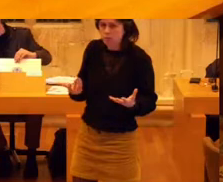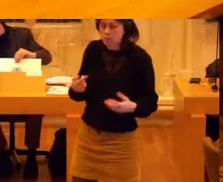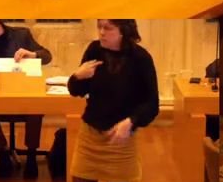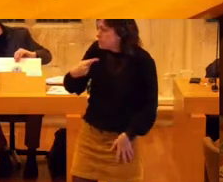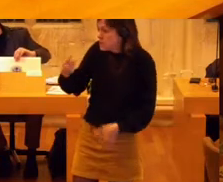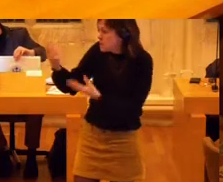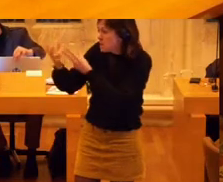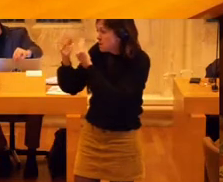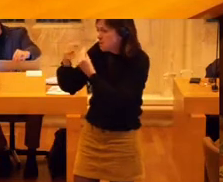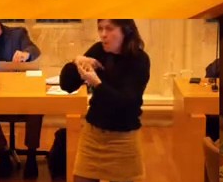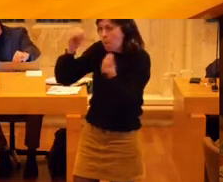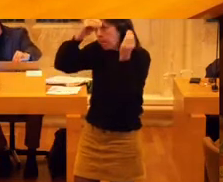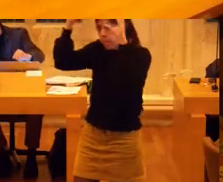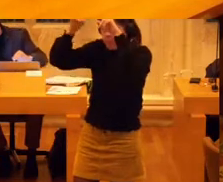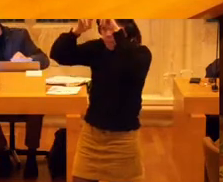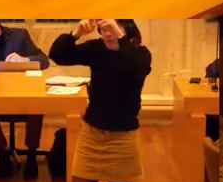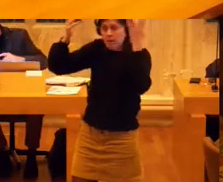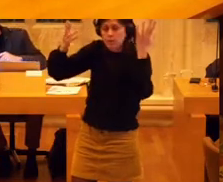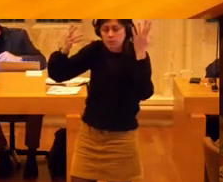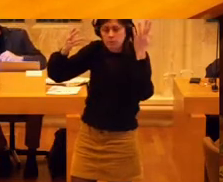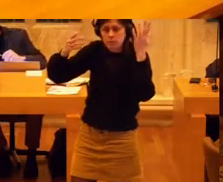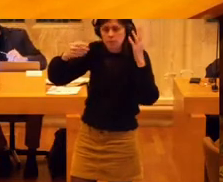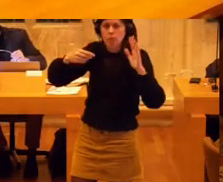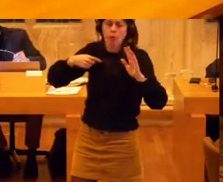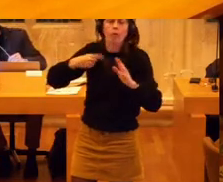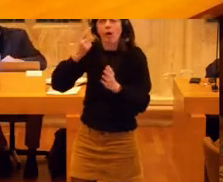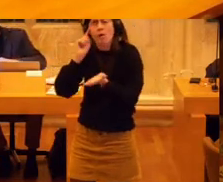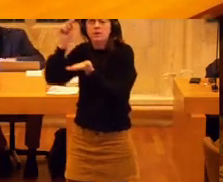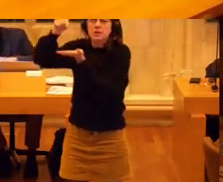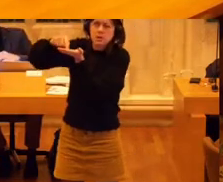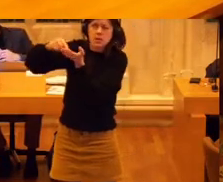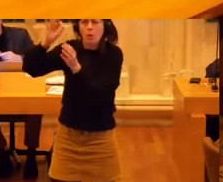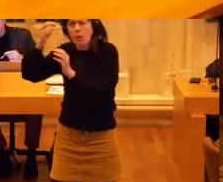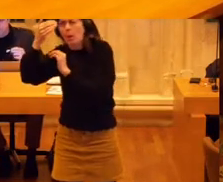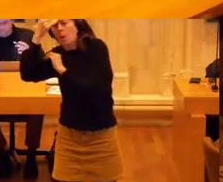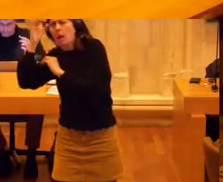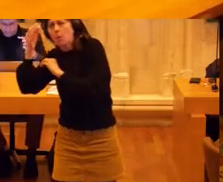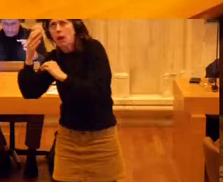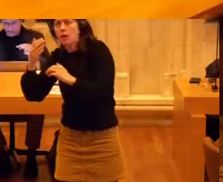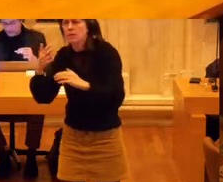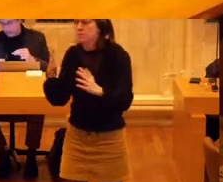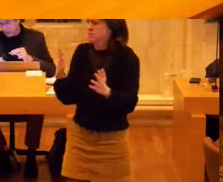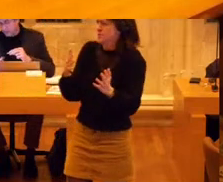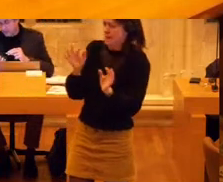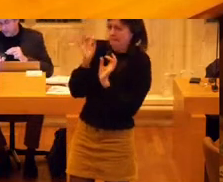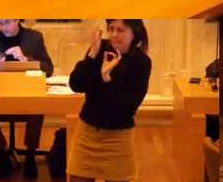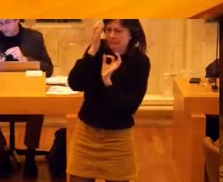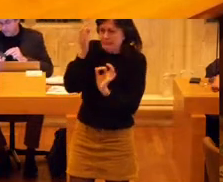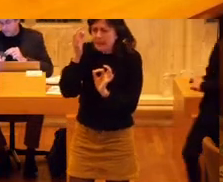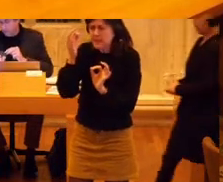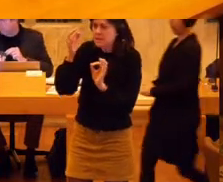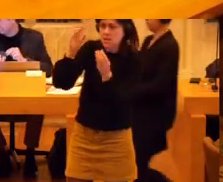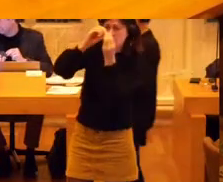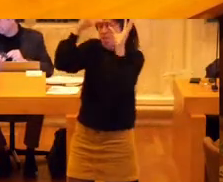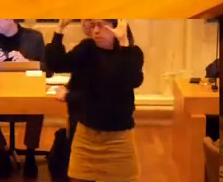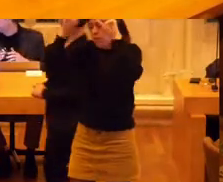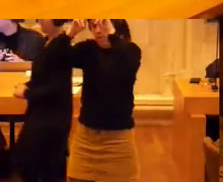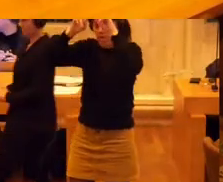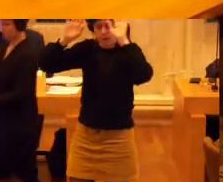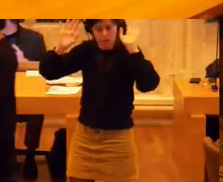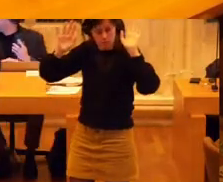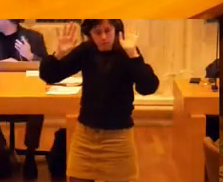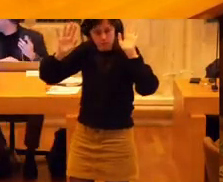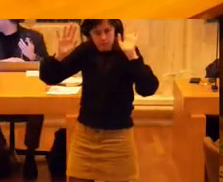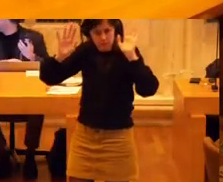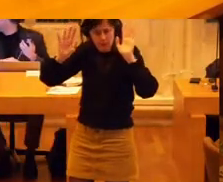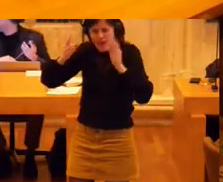parlez. Enfin, je vois très bien l'endroit où ça se situe, tout ça, il n'y a pas de problème. Mais le devenir, on ne le visualise pas. Et en